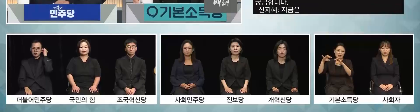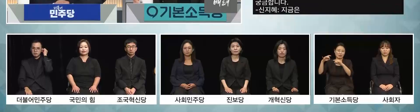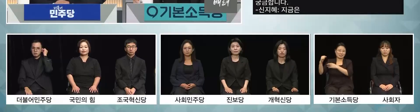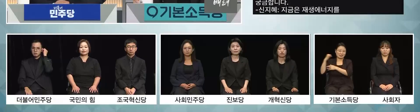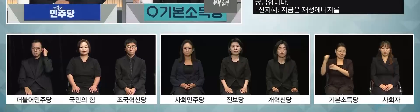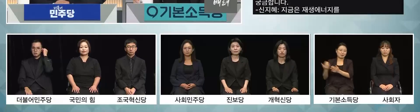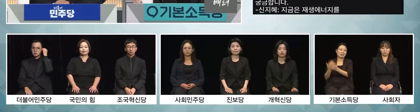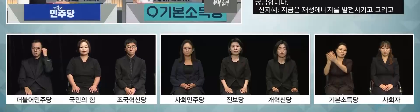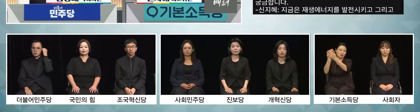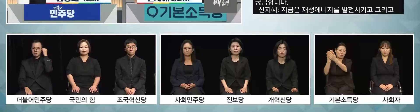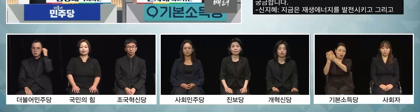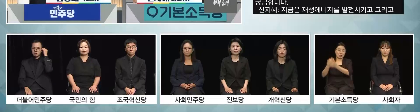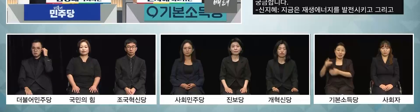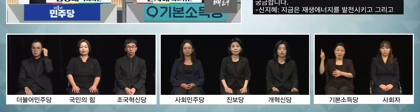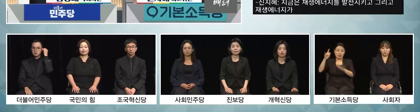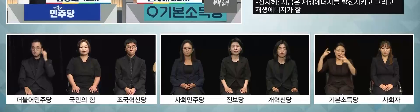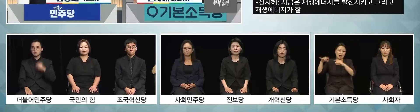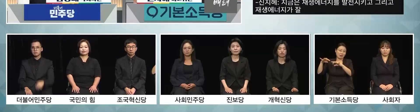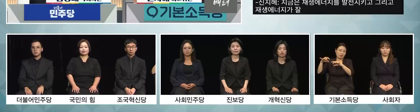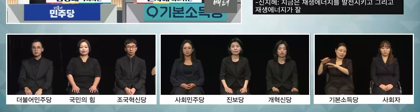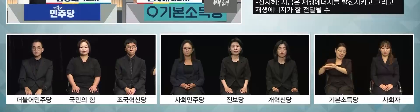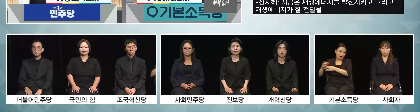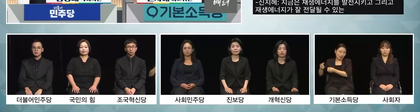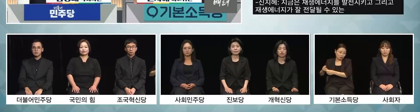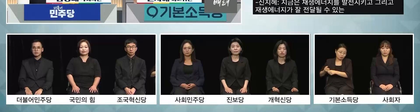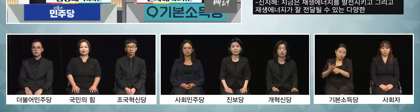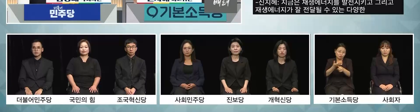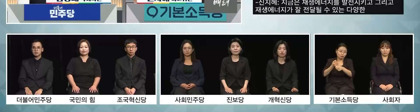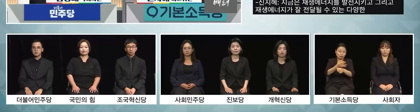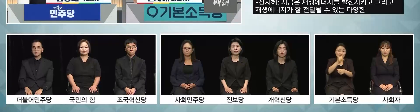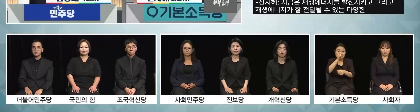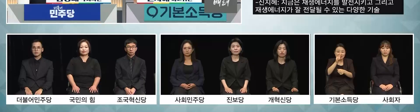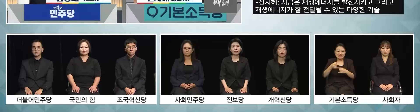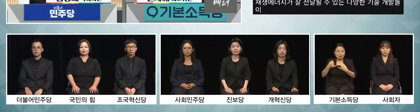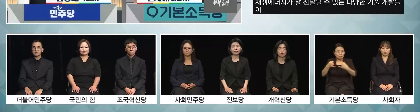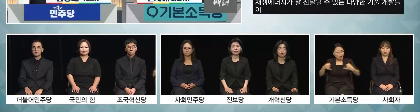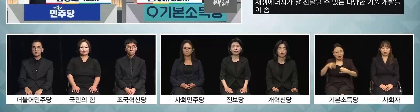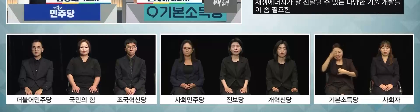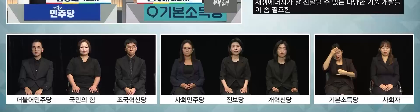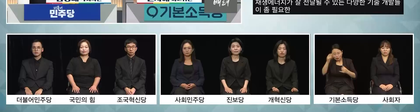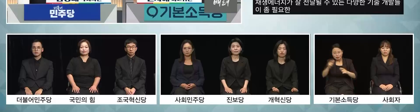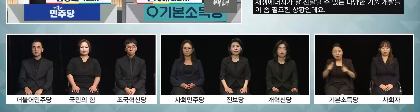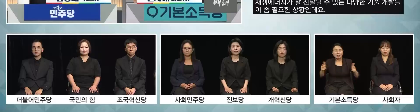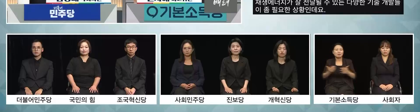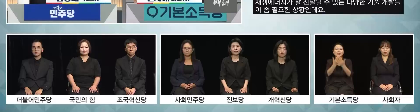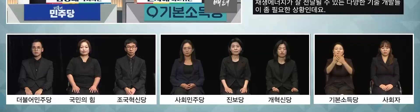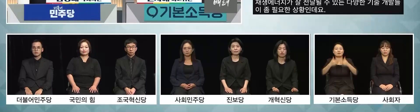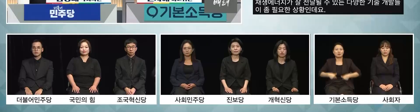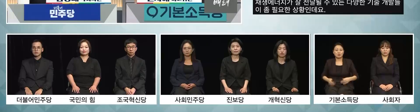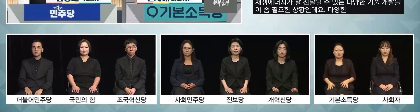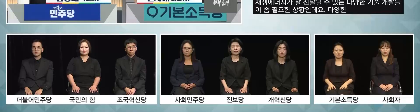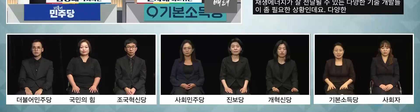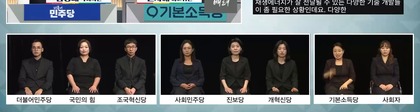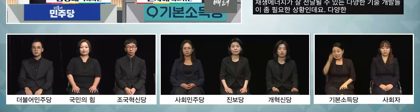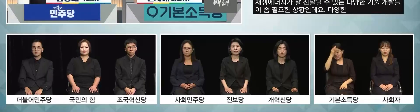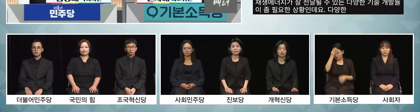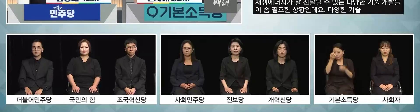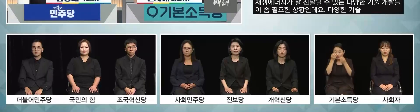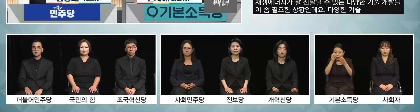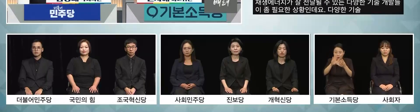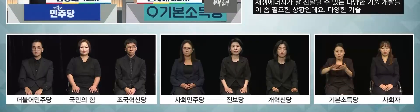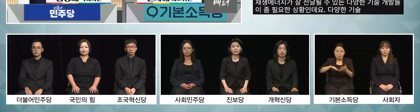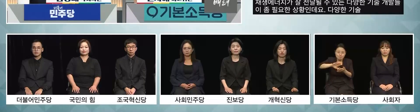그리고 재생에너지가 잘 전달될 수 있는 다양한 기술 개발들이 좀 필요한 상황인데요. 다양한 기술